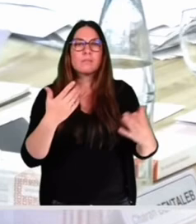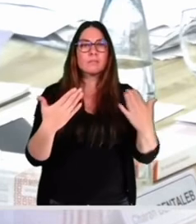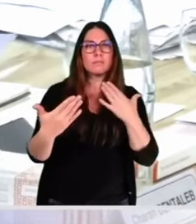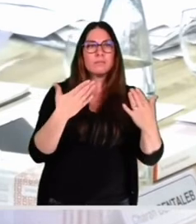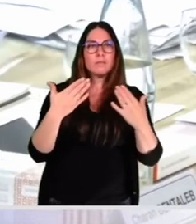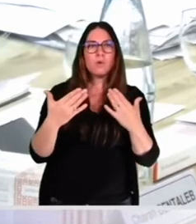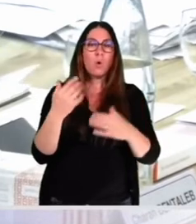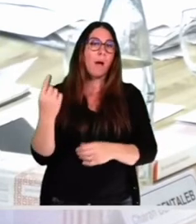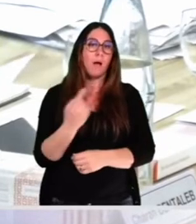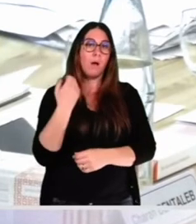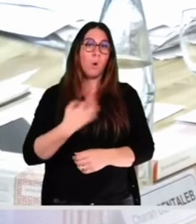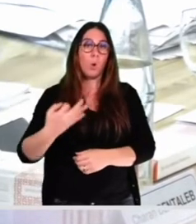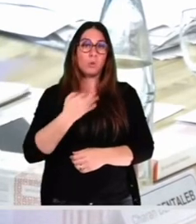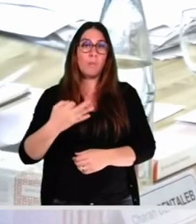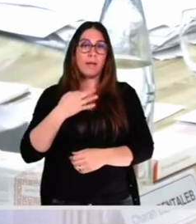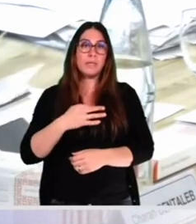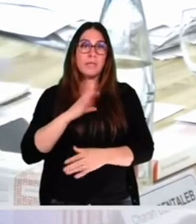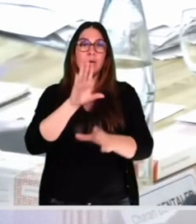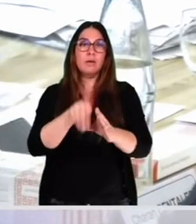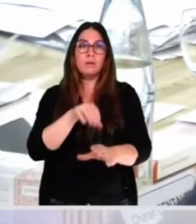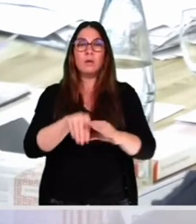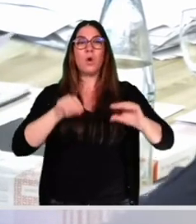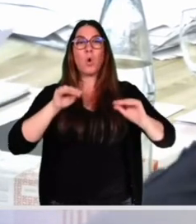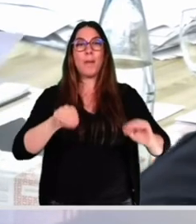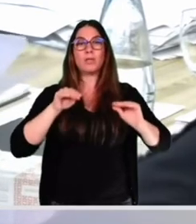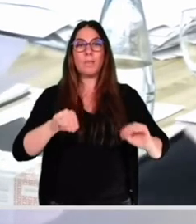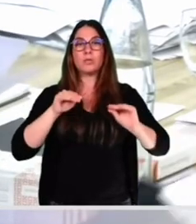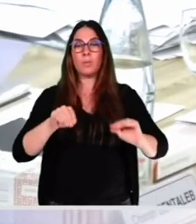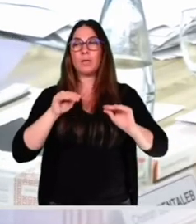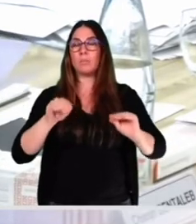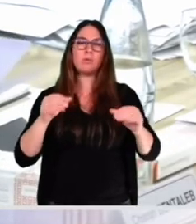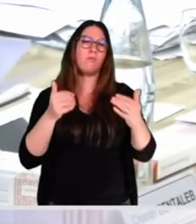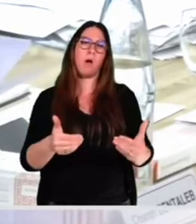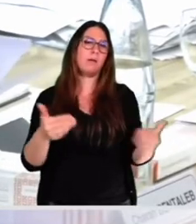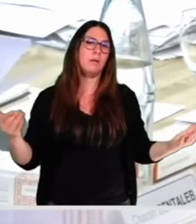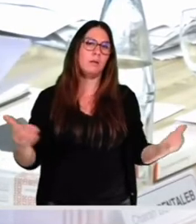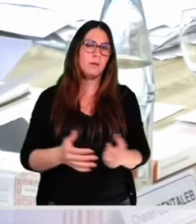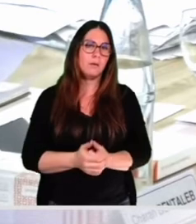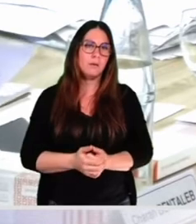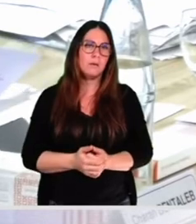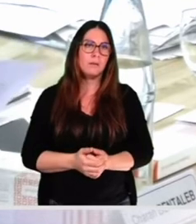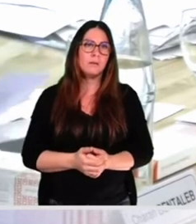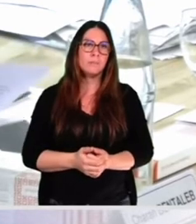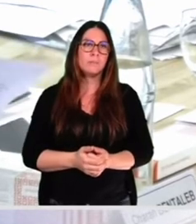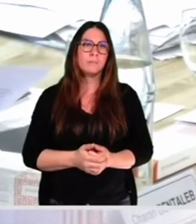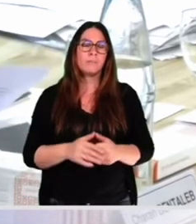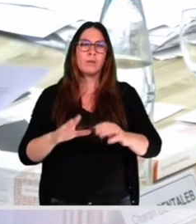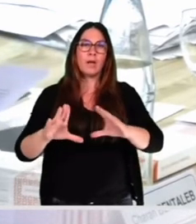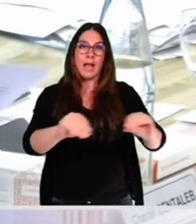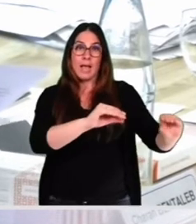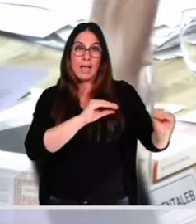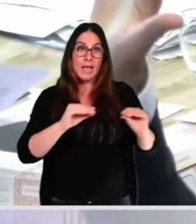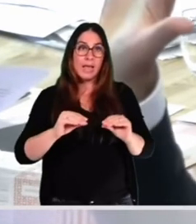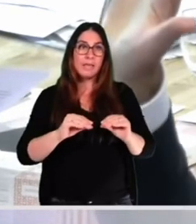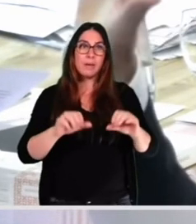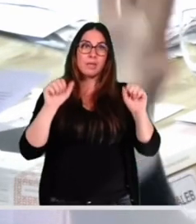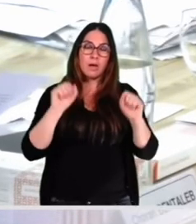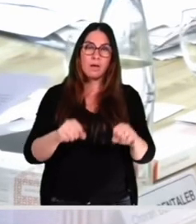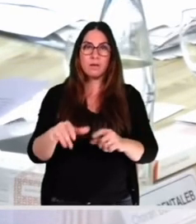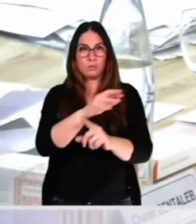greffer systématiquement sur des fonctions commerciales, comme je viens de le dire. Donc ces espaces peuvent vraiment créer un véritable